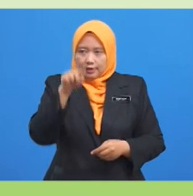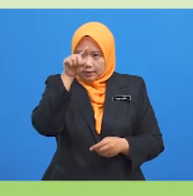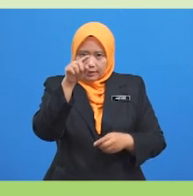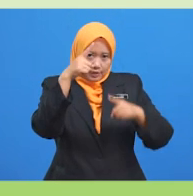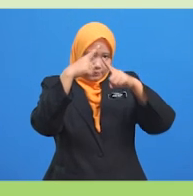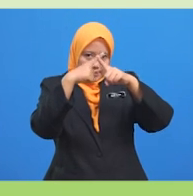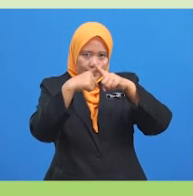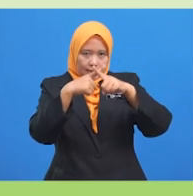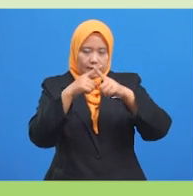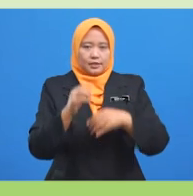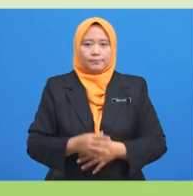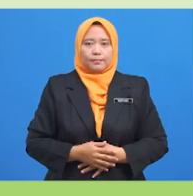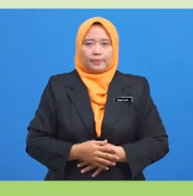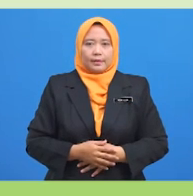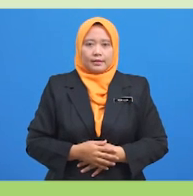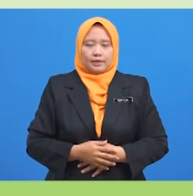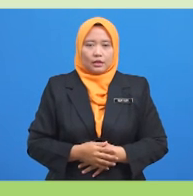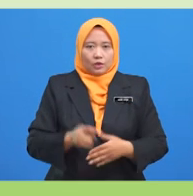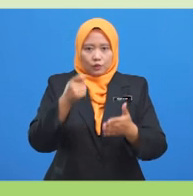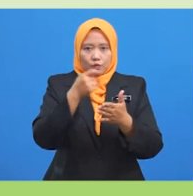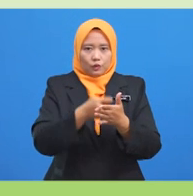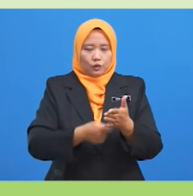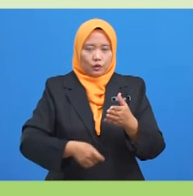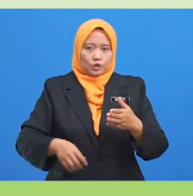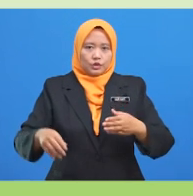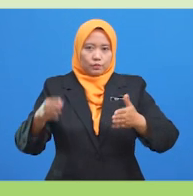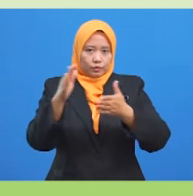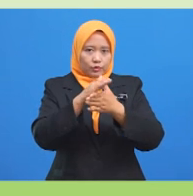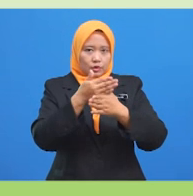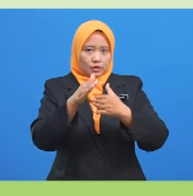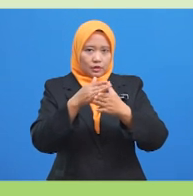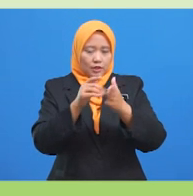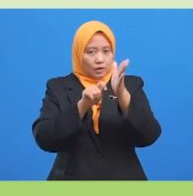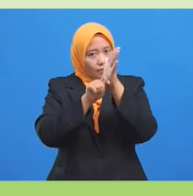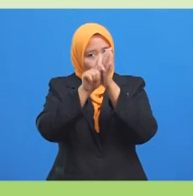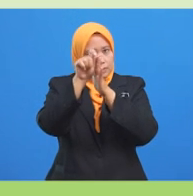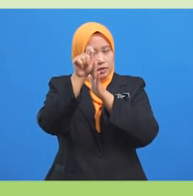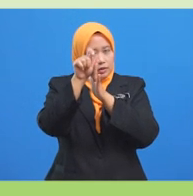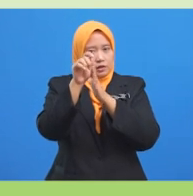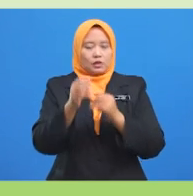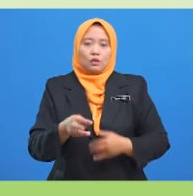Kos purata semakin meningkat apabila keluk kos marginal